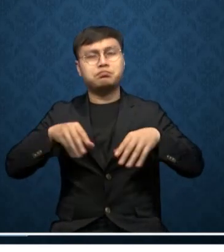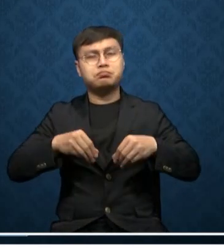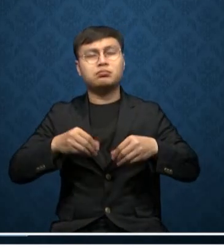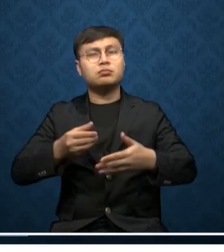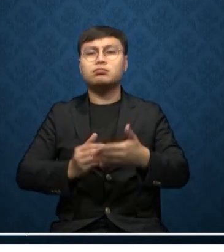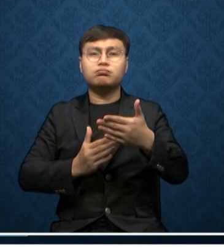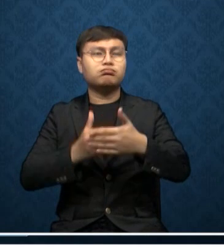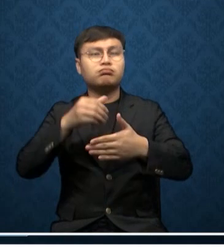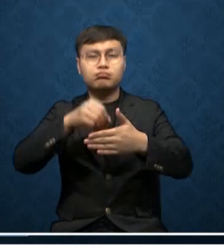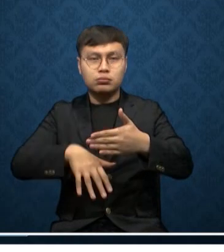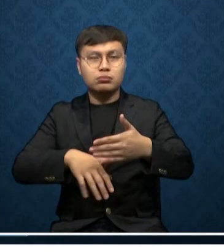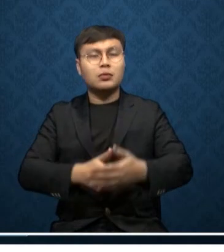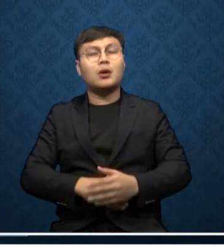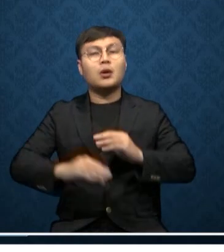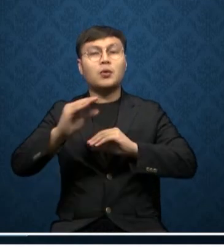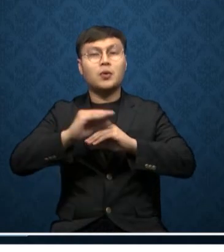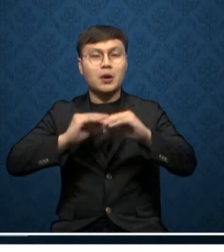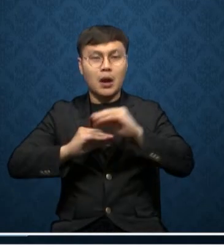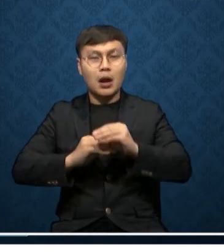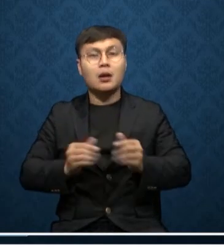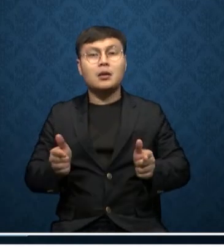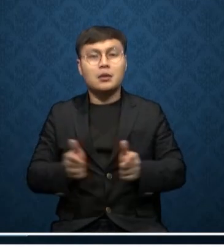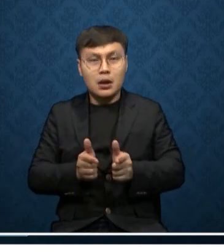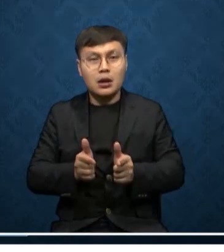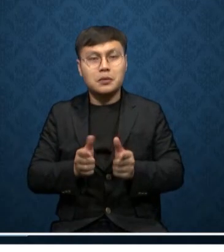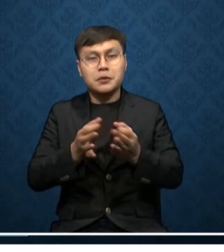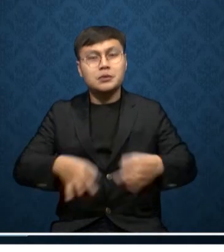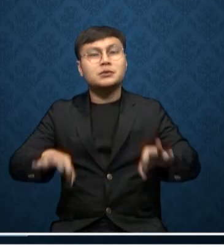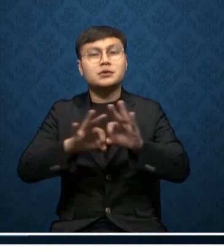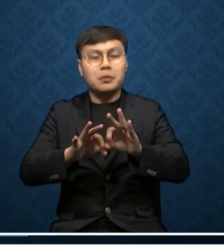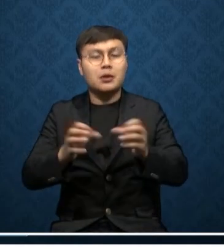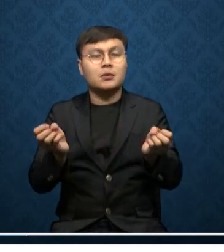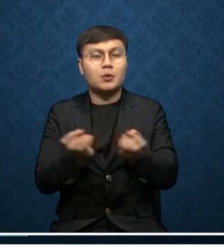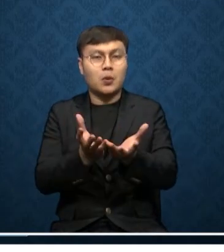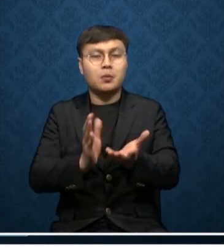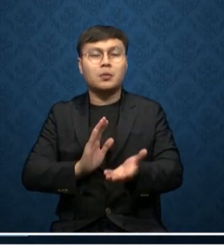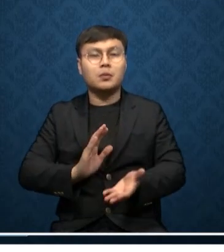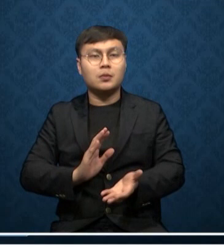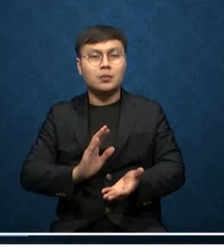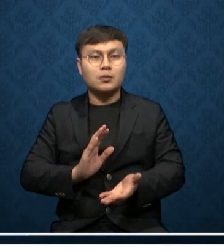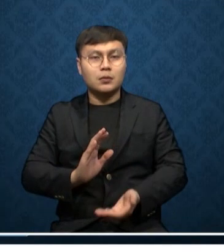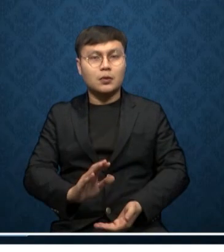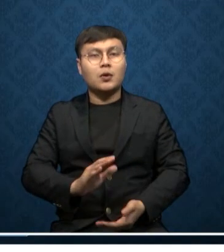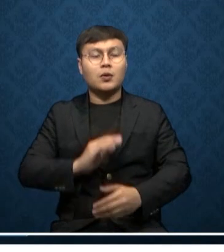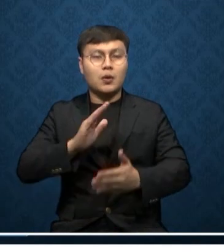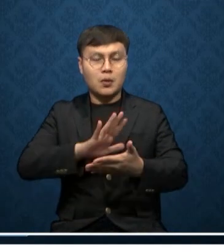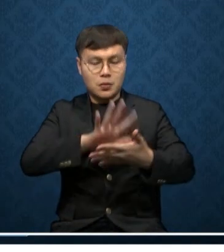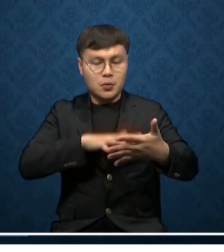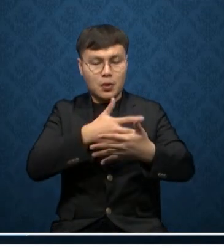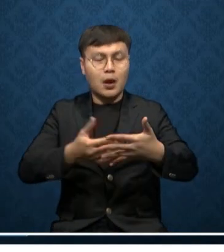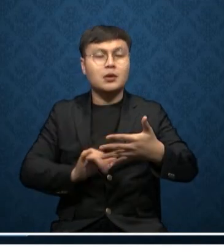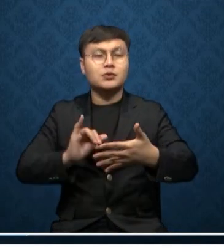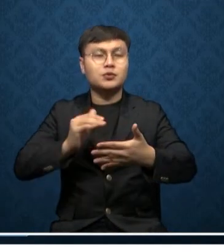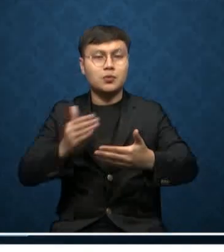นึงที่จะเสนอนะก็คือโครงการขนาดเล็กที่ไม่มีความสำคัญหรือไม่ให้มีผลกระทบต่อความสำเร็จของการขับเคลื่อนยุทศาสตร์ด้านนั้นๆเนี่ย